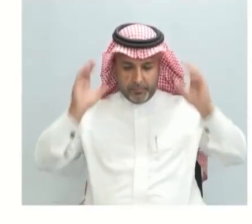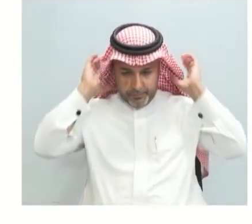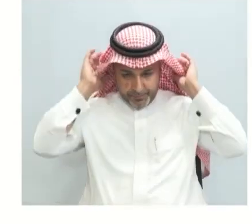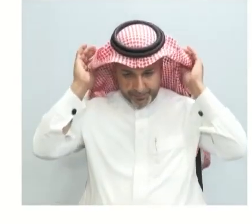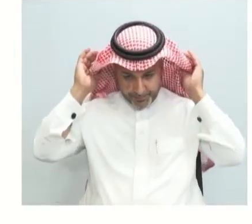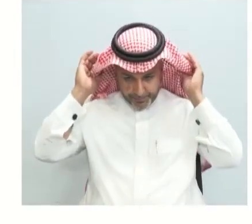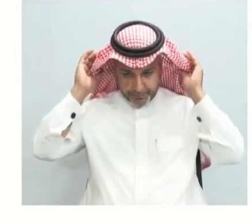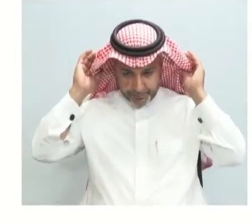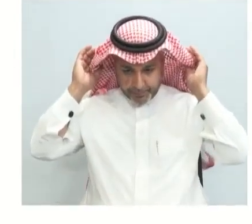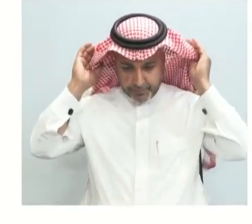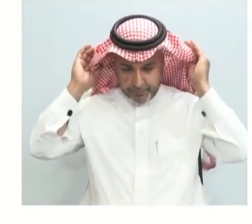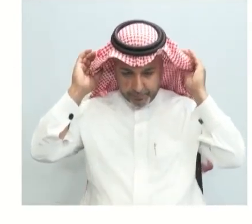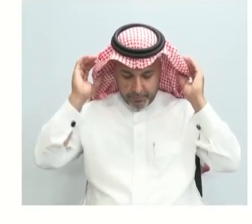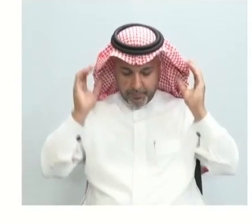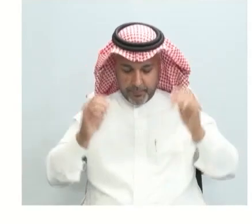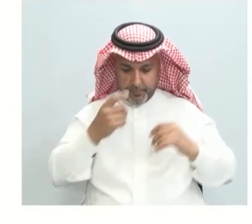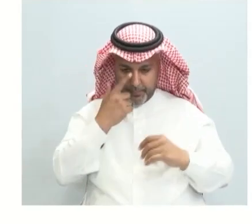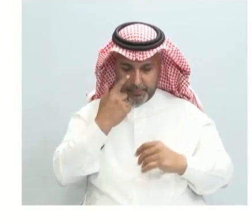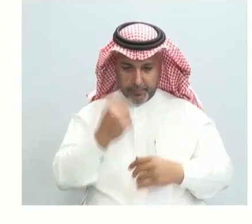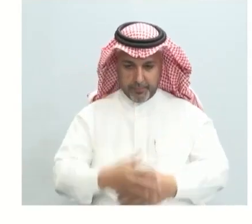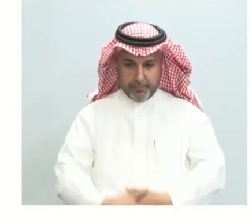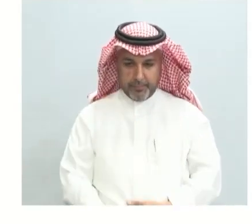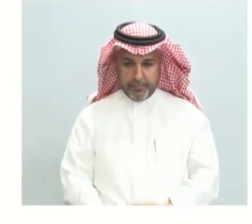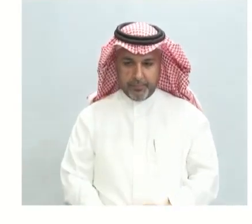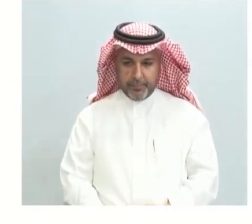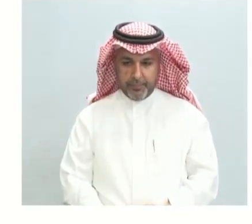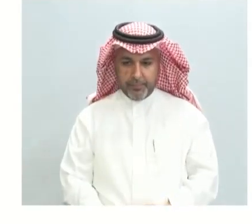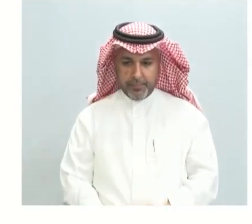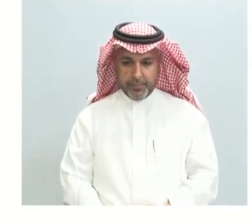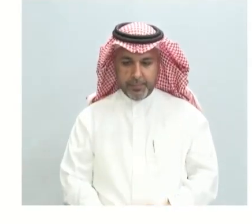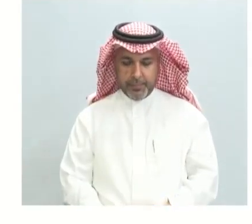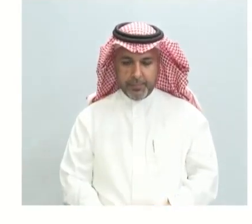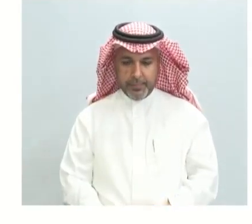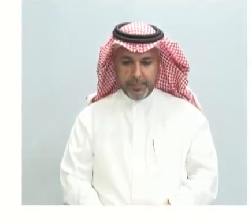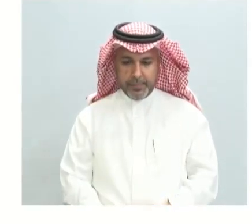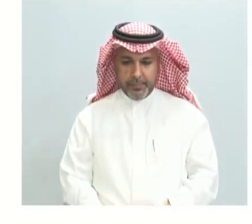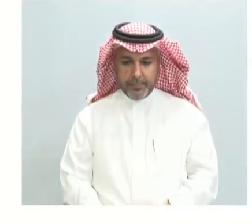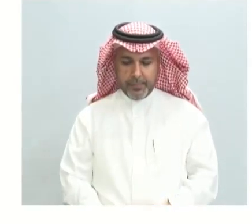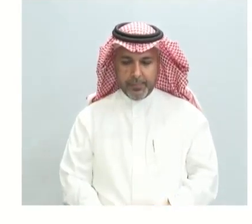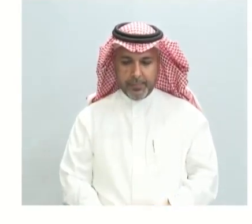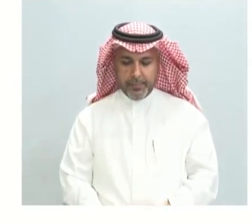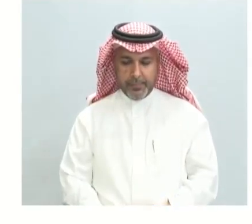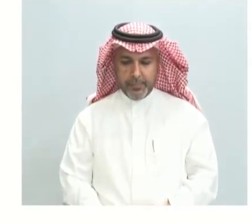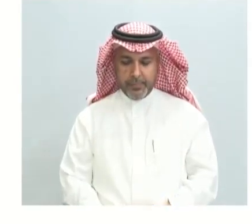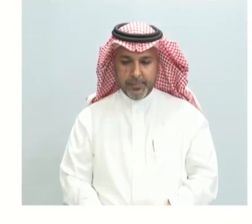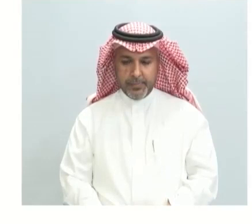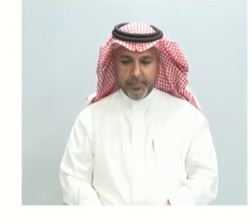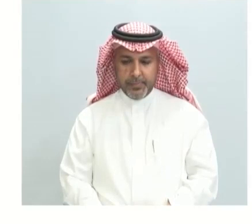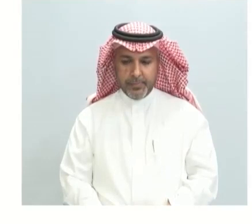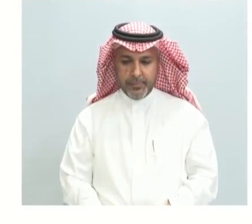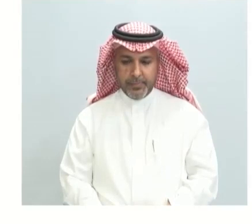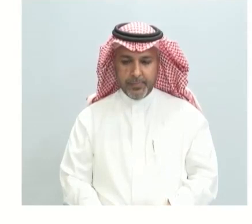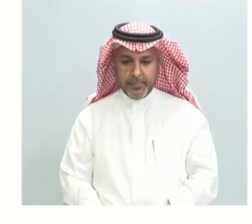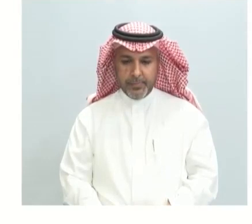لاحظ الان اذا كنت انت بتحسب بقانون جيب التمام فبالتالي حتقوم باستخدام القانون لايجاد